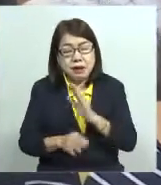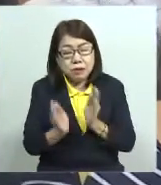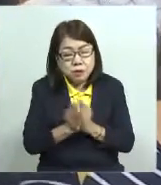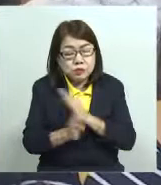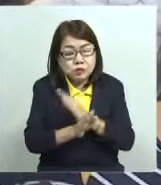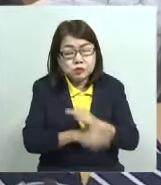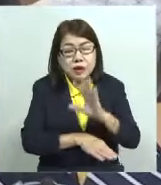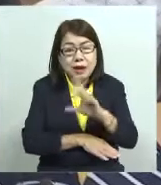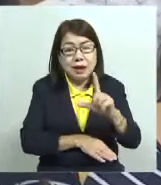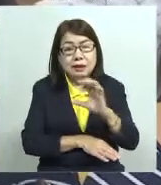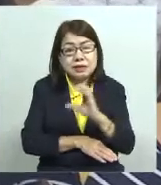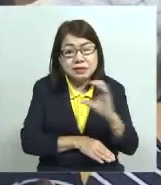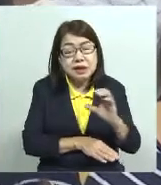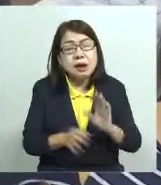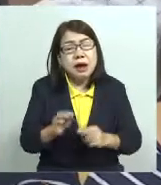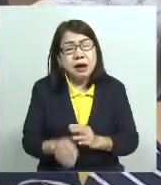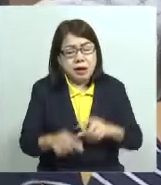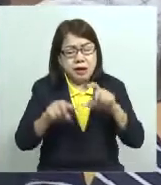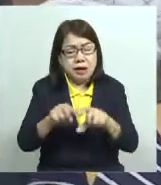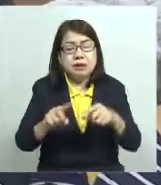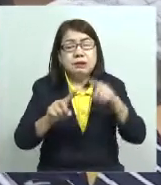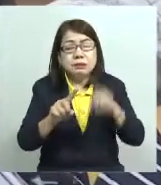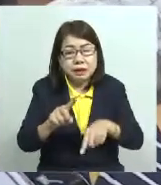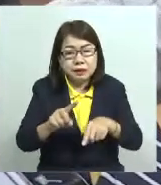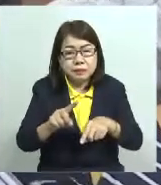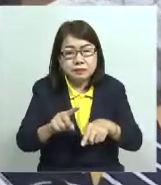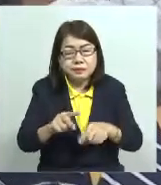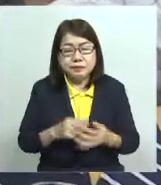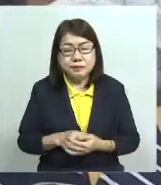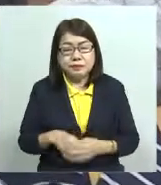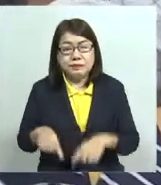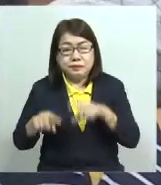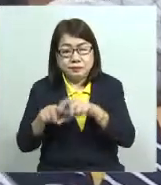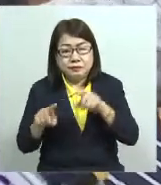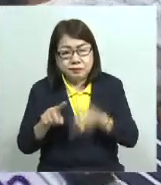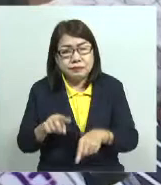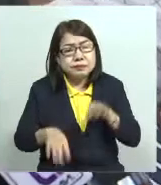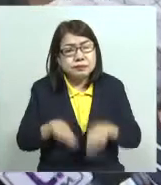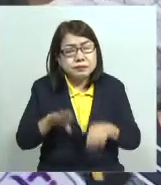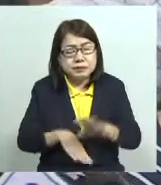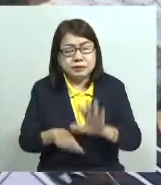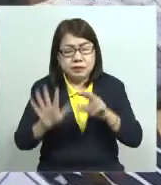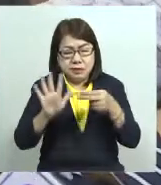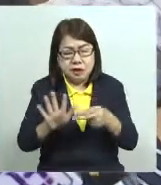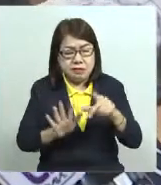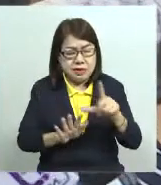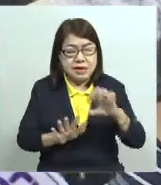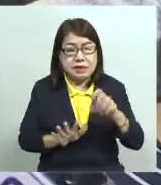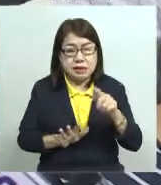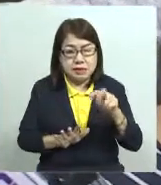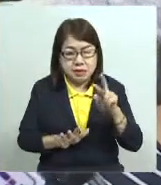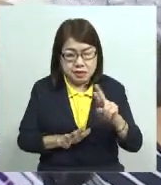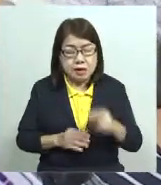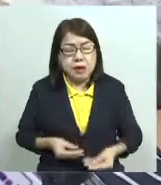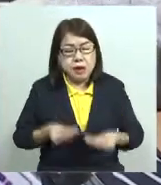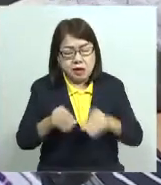านซีซีก็แค่เอาพันหารน่ะแค่50,000 ลิตรเองนะครับเพื่อที่จะมา